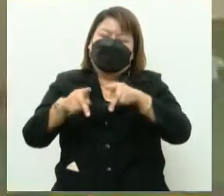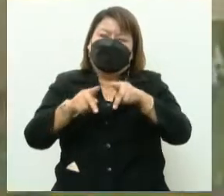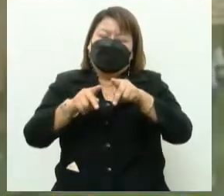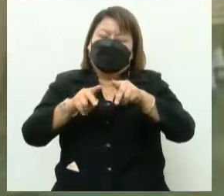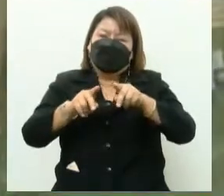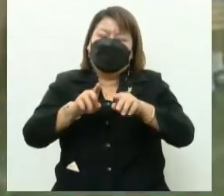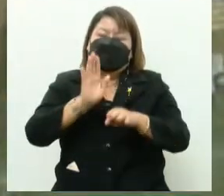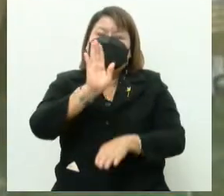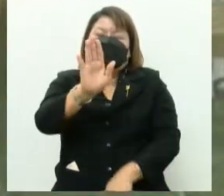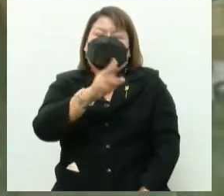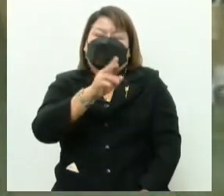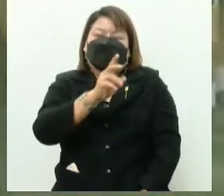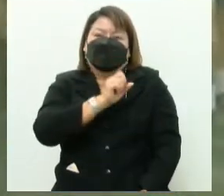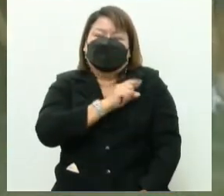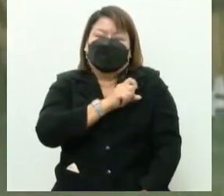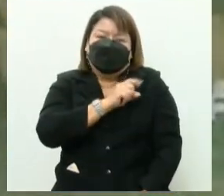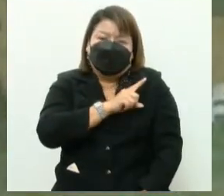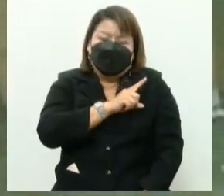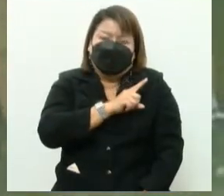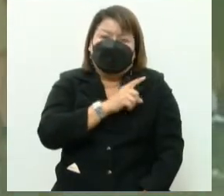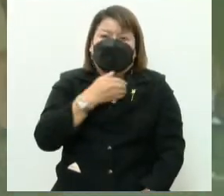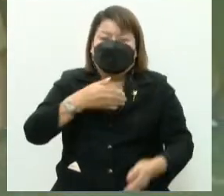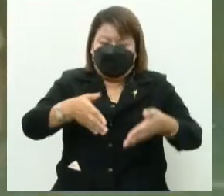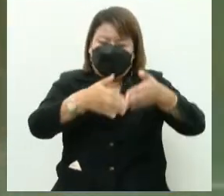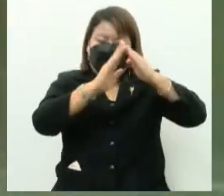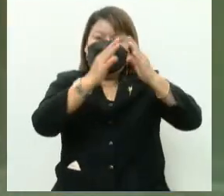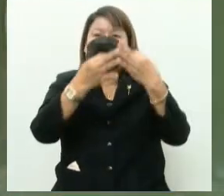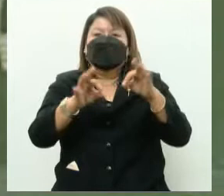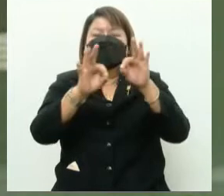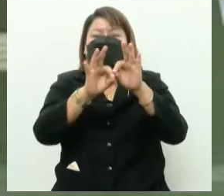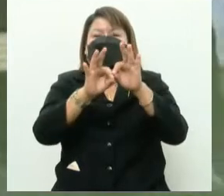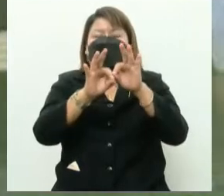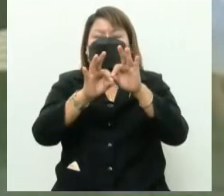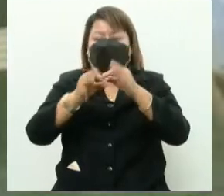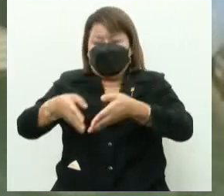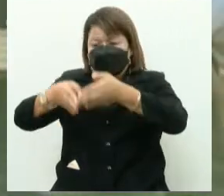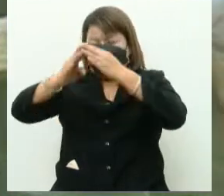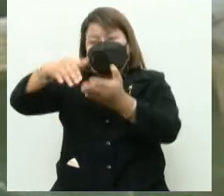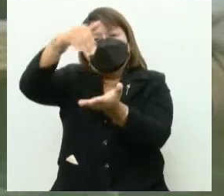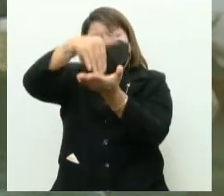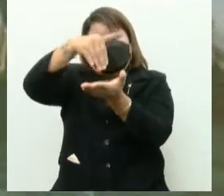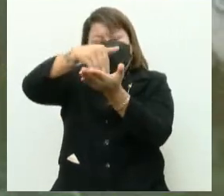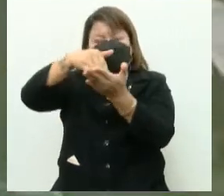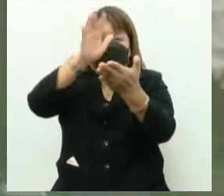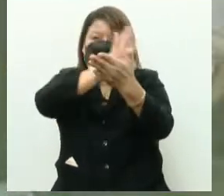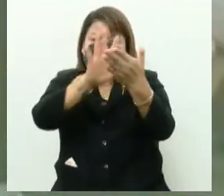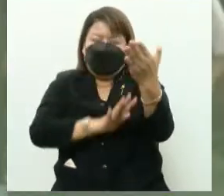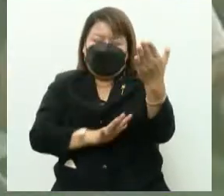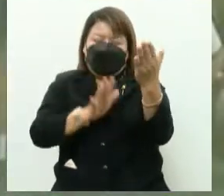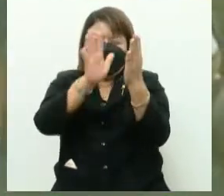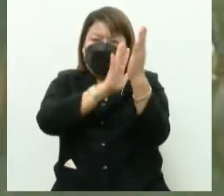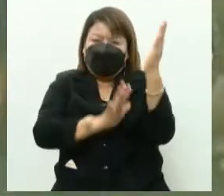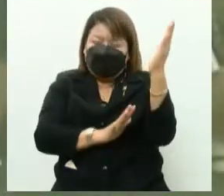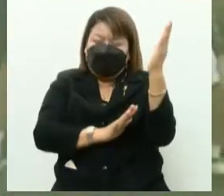ดูกลุ่มปราสาทอิฐเป็นอาคารสำคัญที่สุดสร้างอยู่ตรงกึ่งกลางของแผนผังใช้ประกอบ